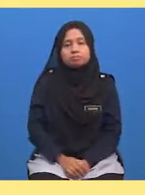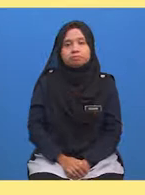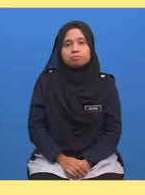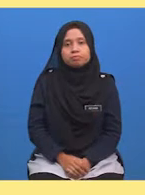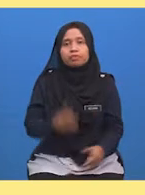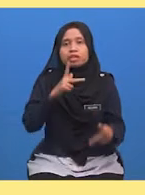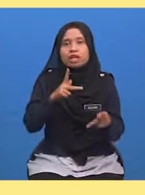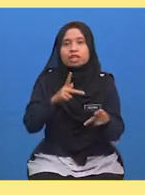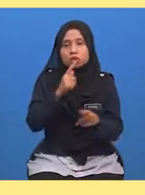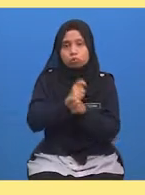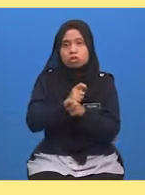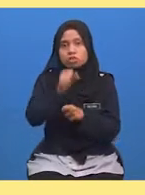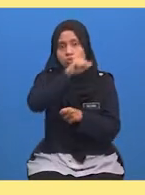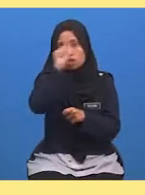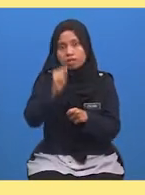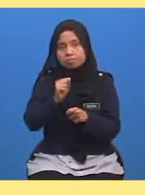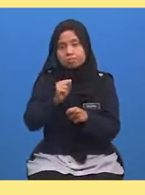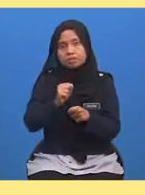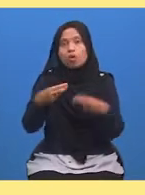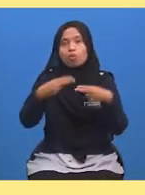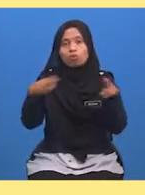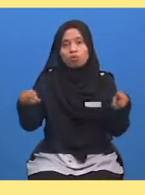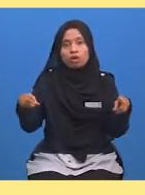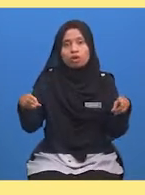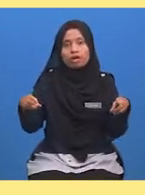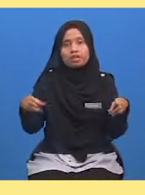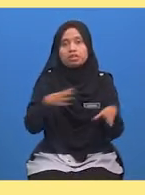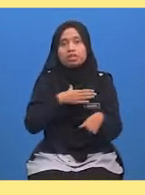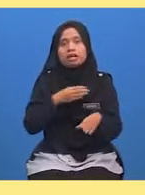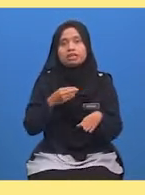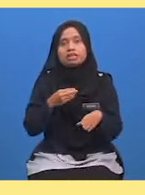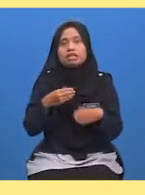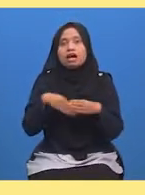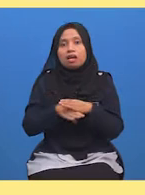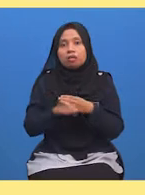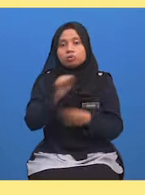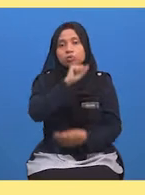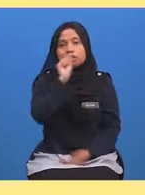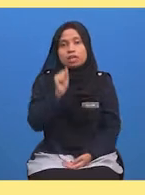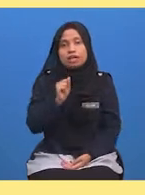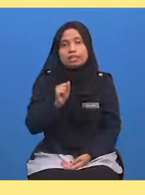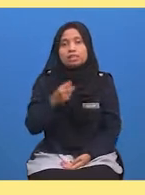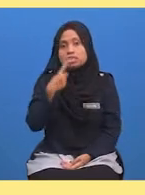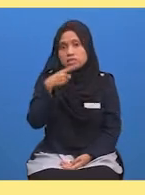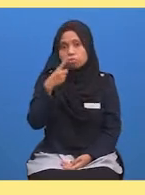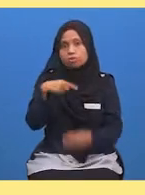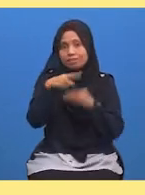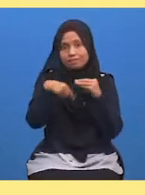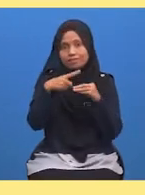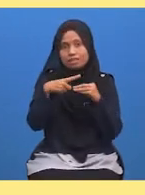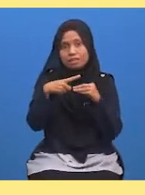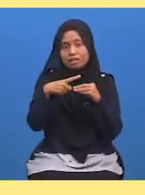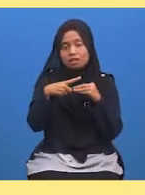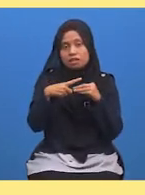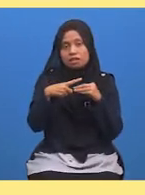Kata tugas soalan adalah huraikan dan di dalam soalan disebut tentang